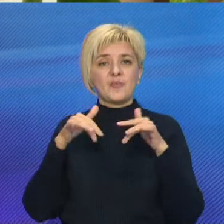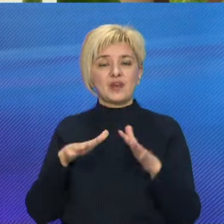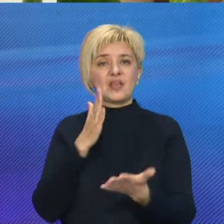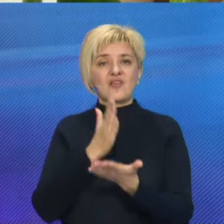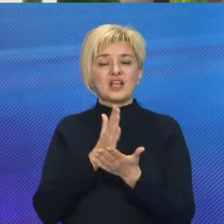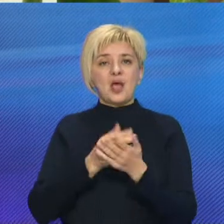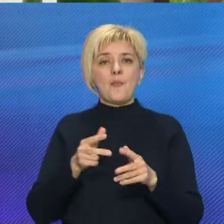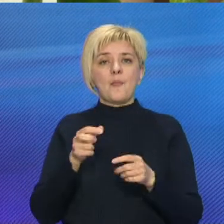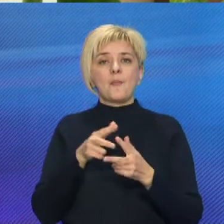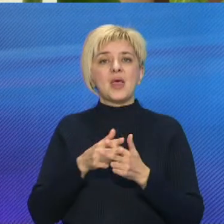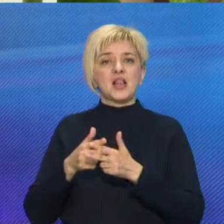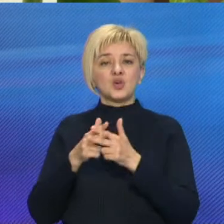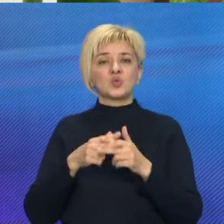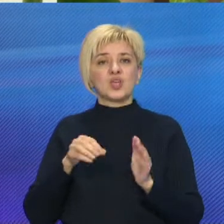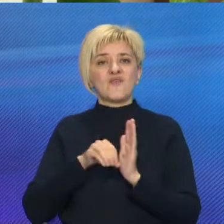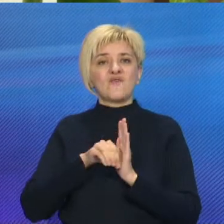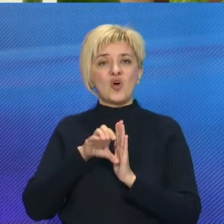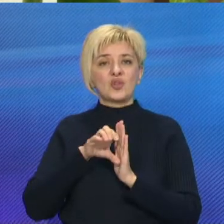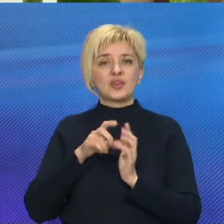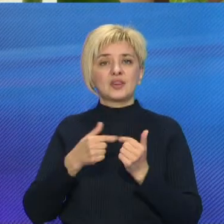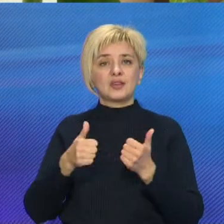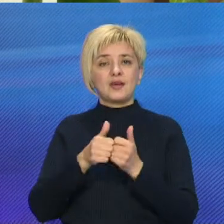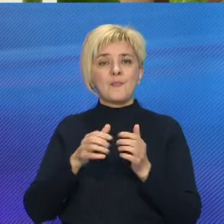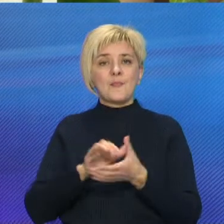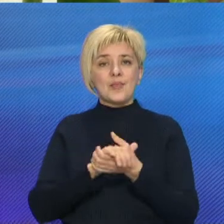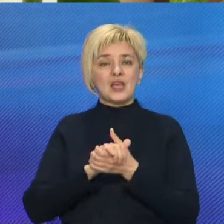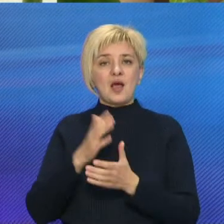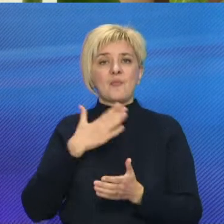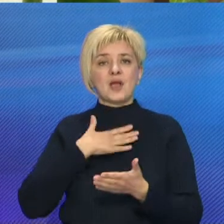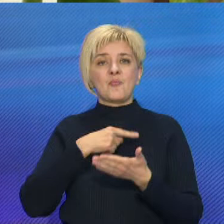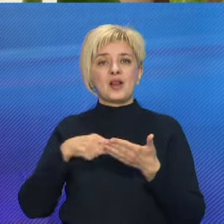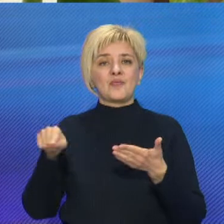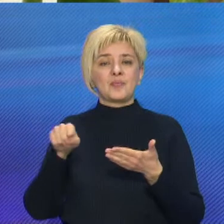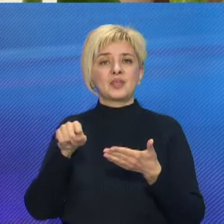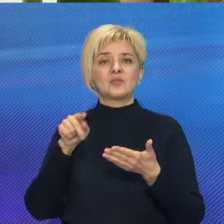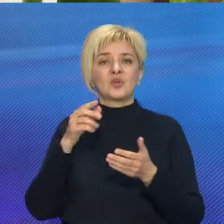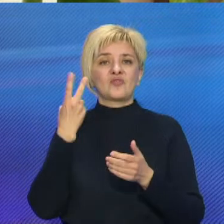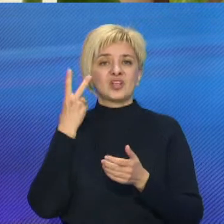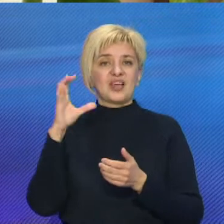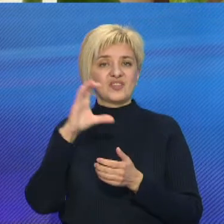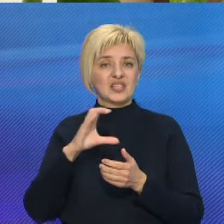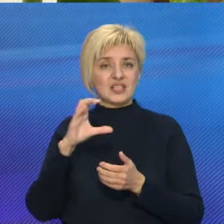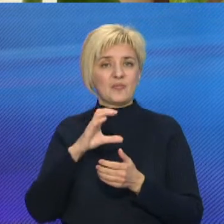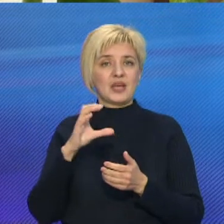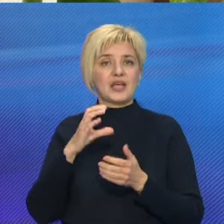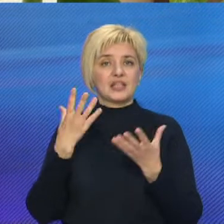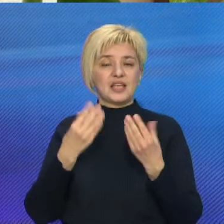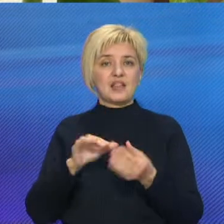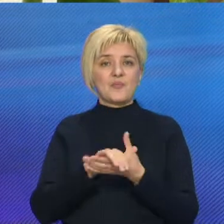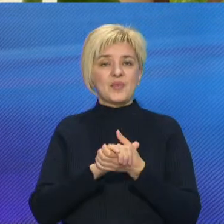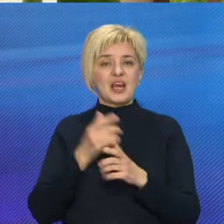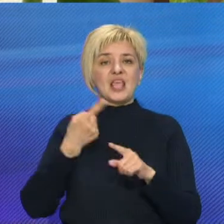всегда в даты сентябрьские, именно когда мы празднуем День мира. И в эти